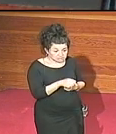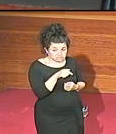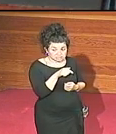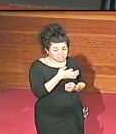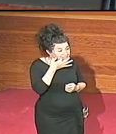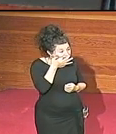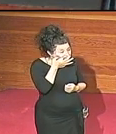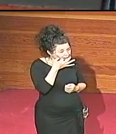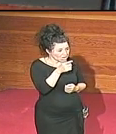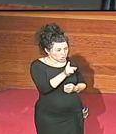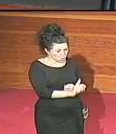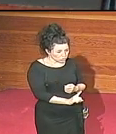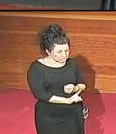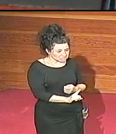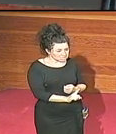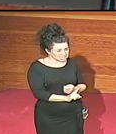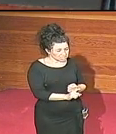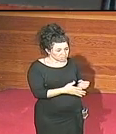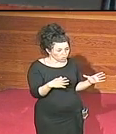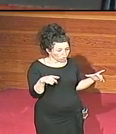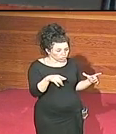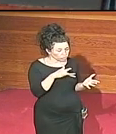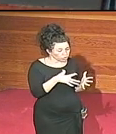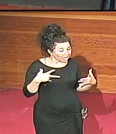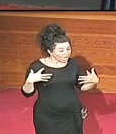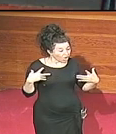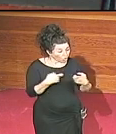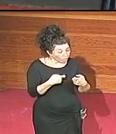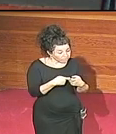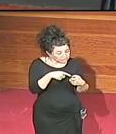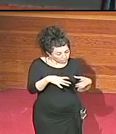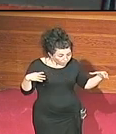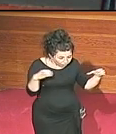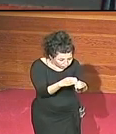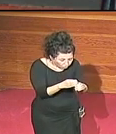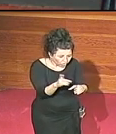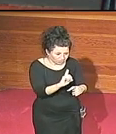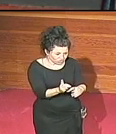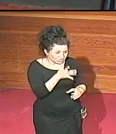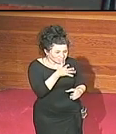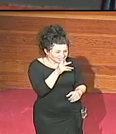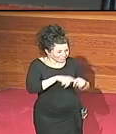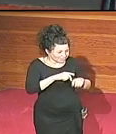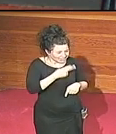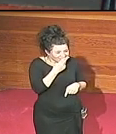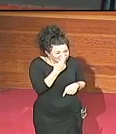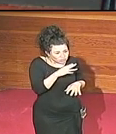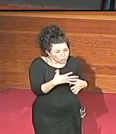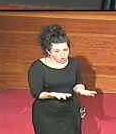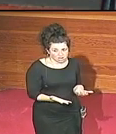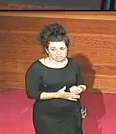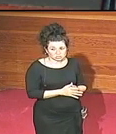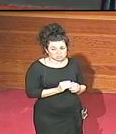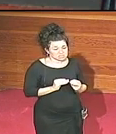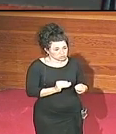egia, nola baita gatazka dago tokian fokoa dagoela, zein hor interes handia daude hori gerta ez dabe. Orduan, hori zen bene gogoeta